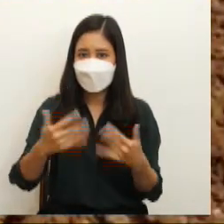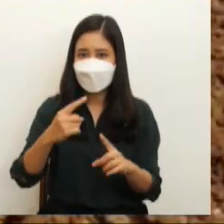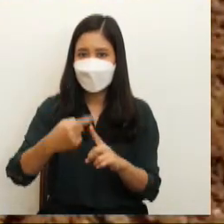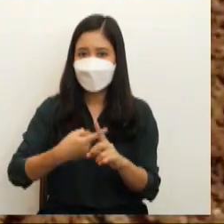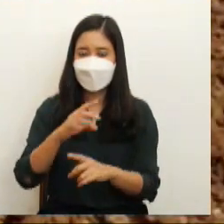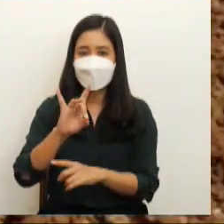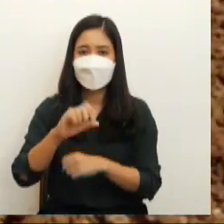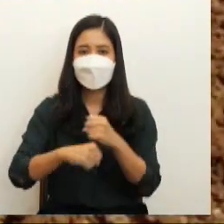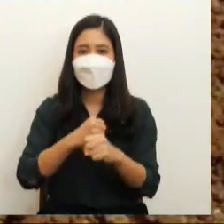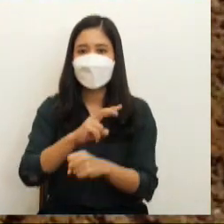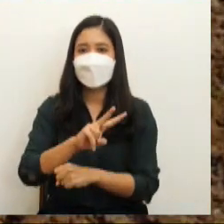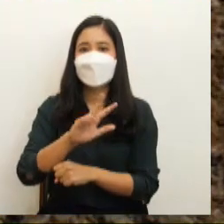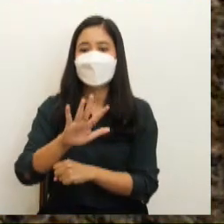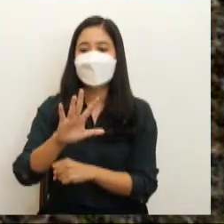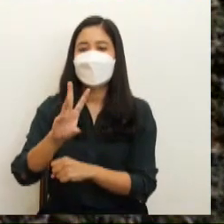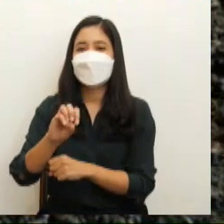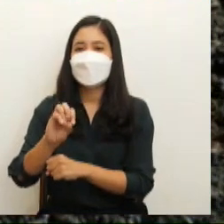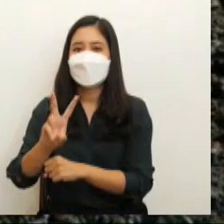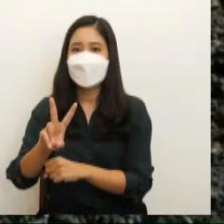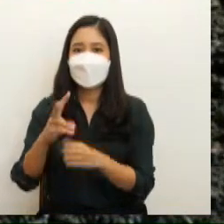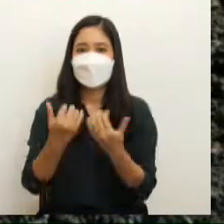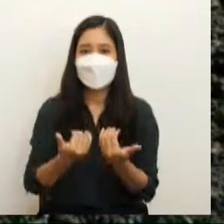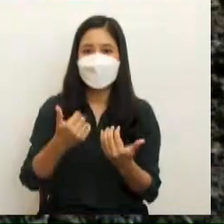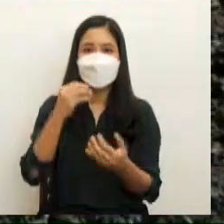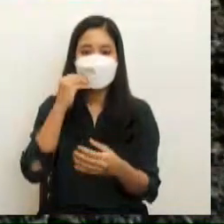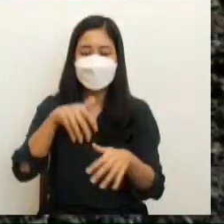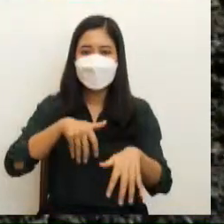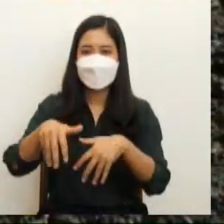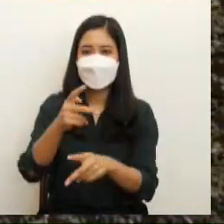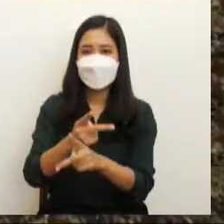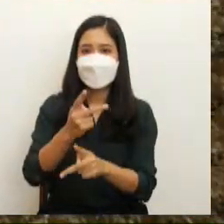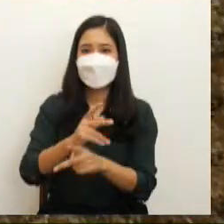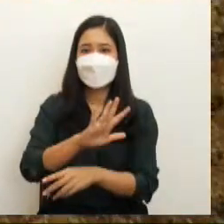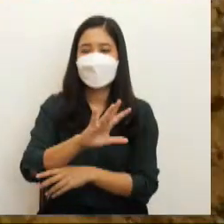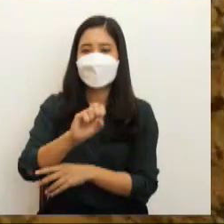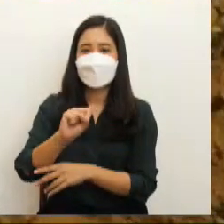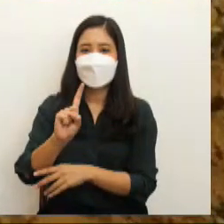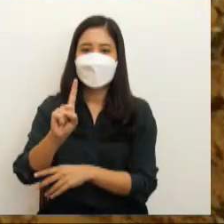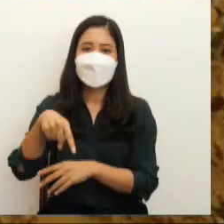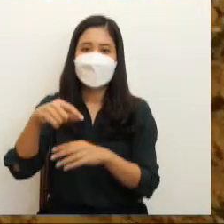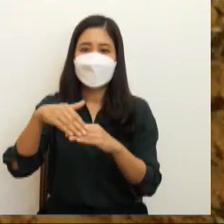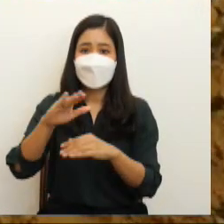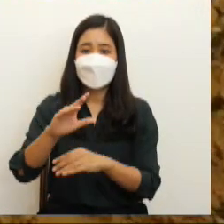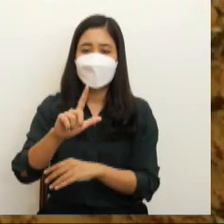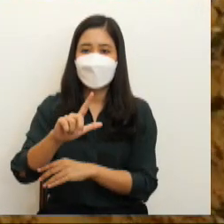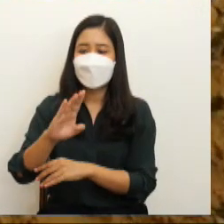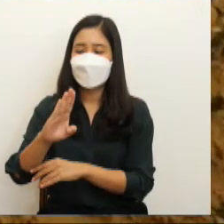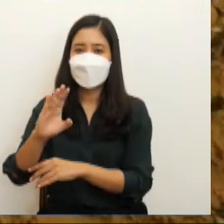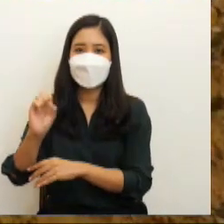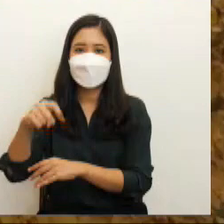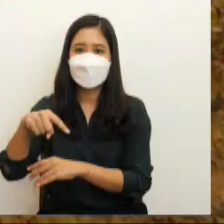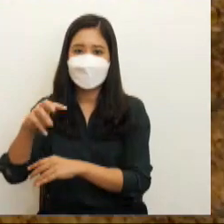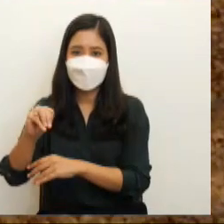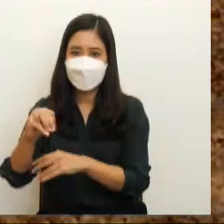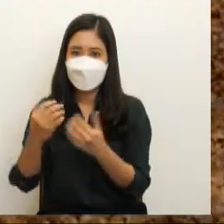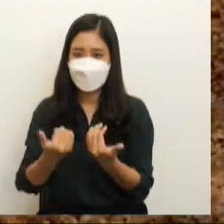พ.ศ. 2562สามารถกักเก็บน้ำได้ 501,000 ลูกบาศก์เมตรซึ่งจะมีพื้นที่ได้รับประโยชน์